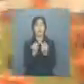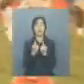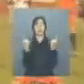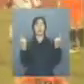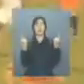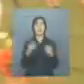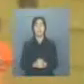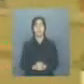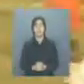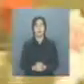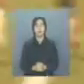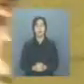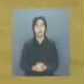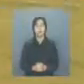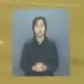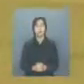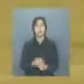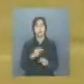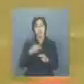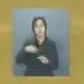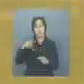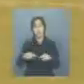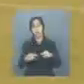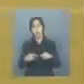เลย์ระยะ13หลาของพร้อมโรงการสำโรงค่ะ